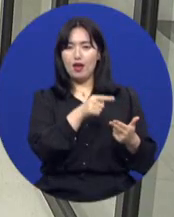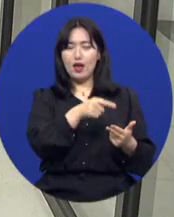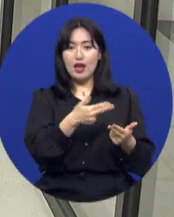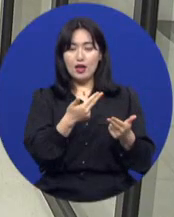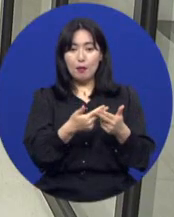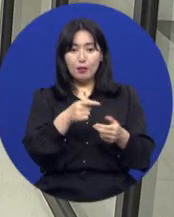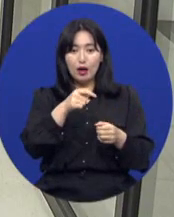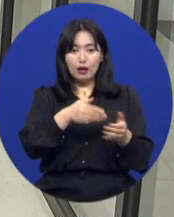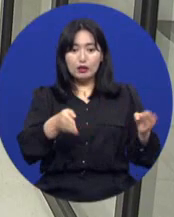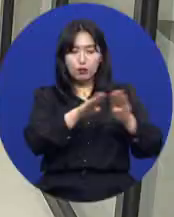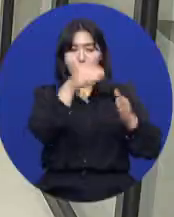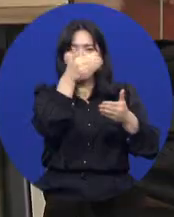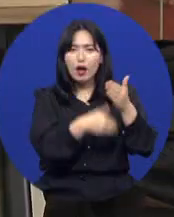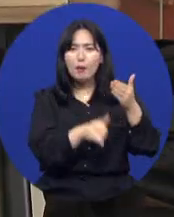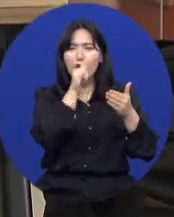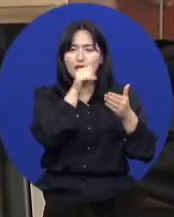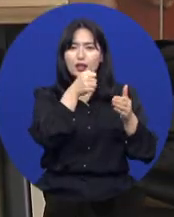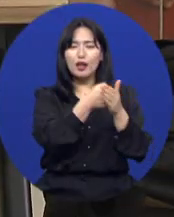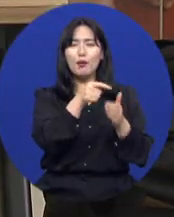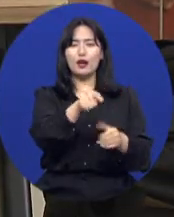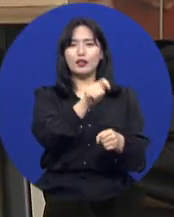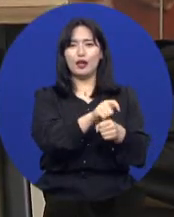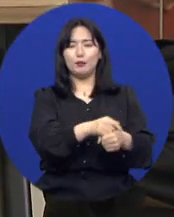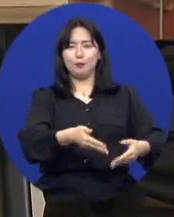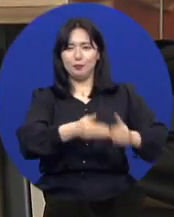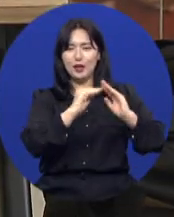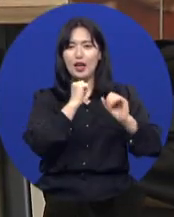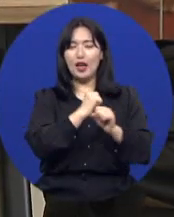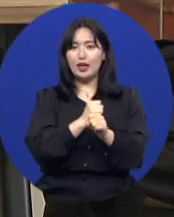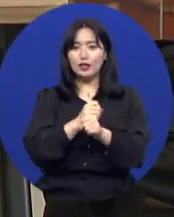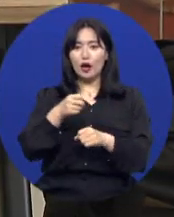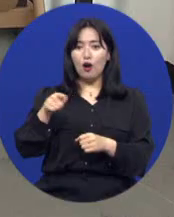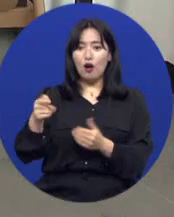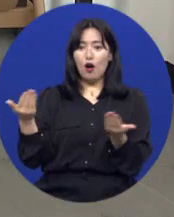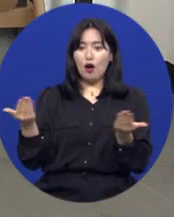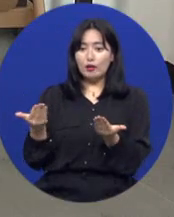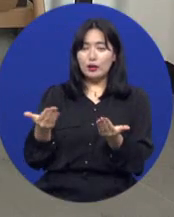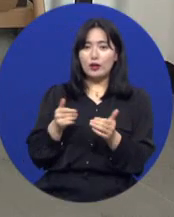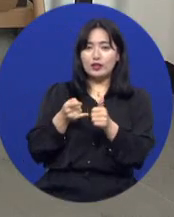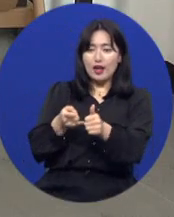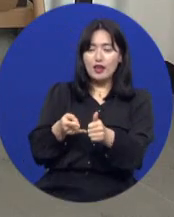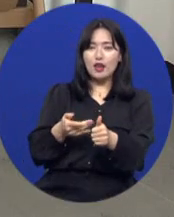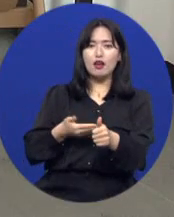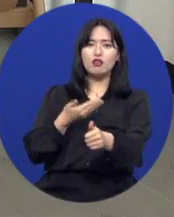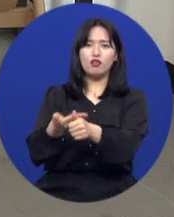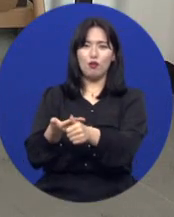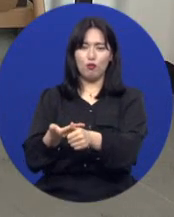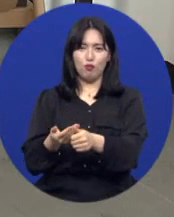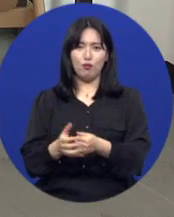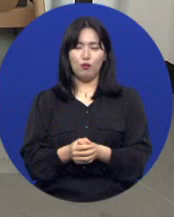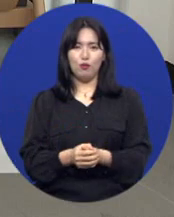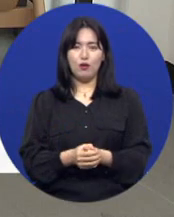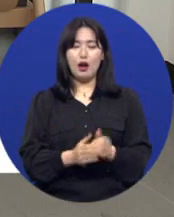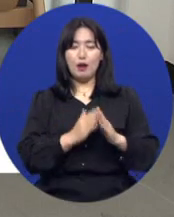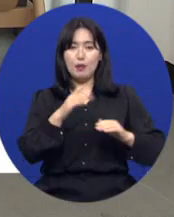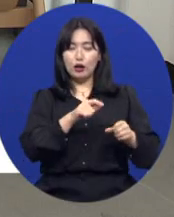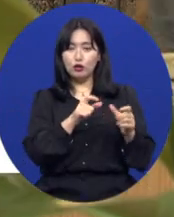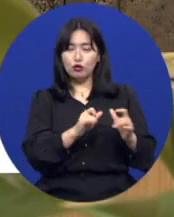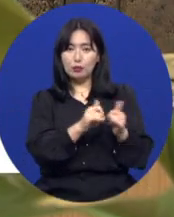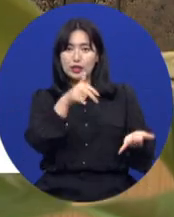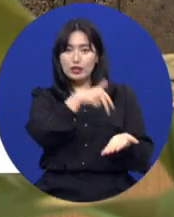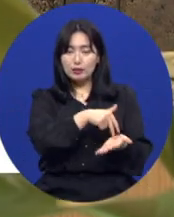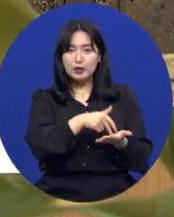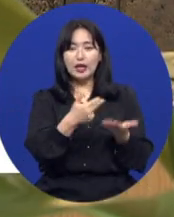공간에 공유 사무실에 만들어 워 케이 션을 실시하는 업체 직원들에게 제공한 겁니다 마의 주민들은 지역